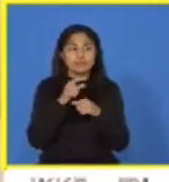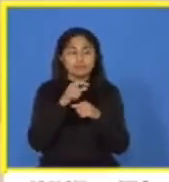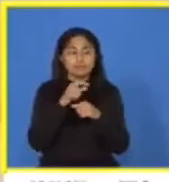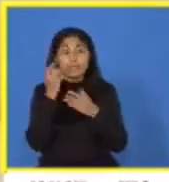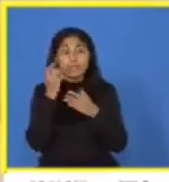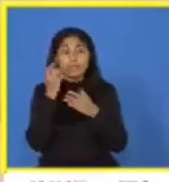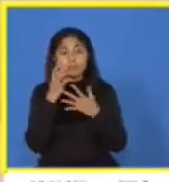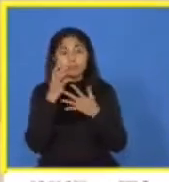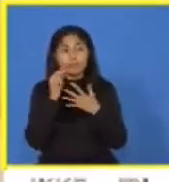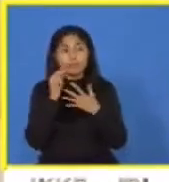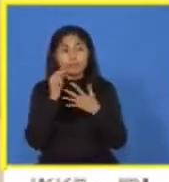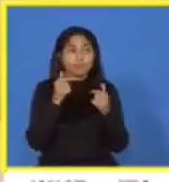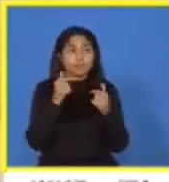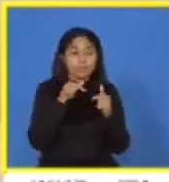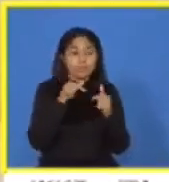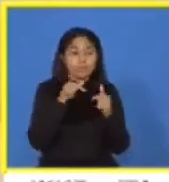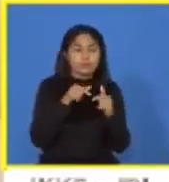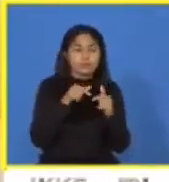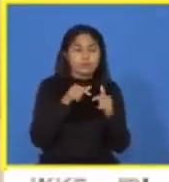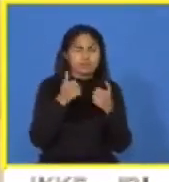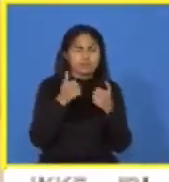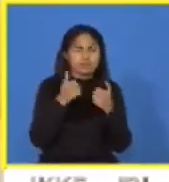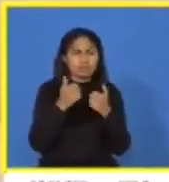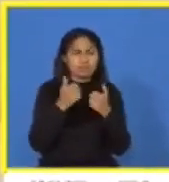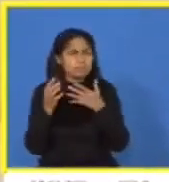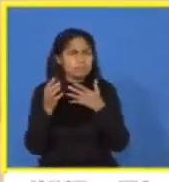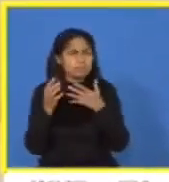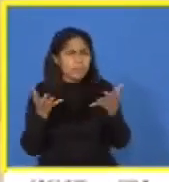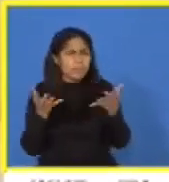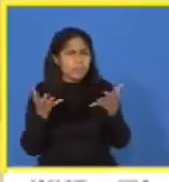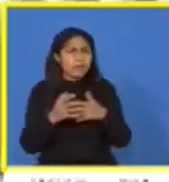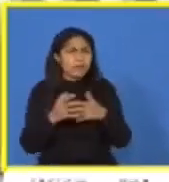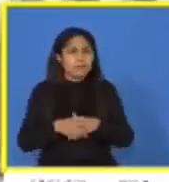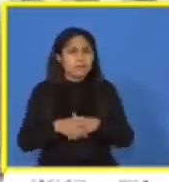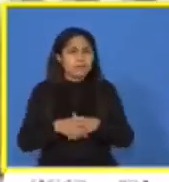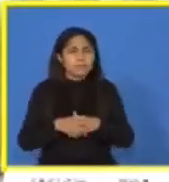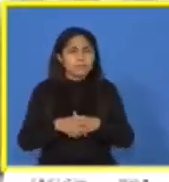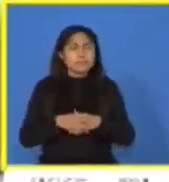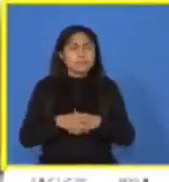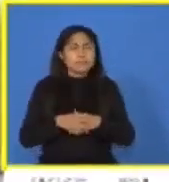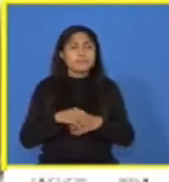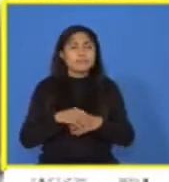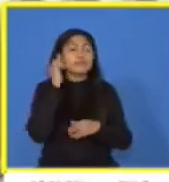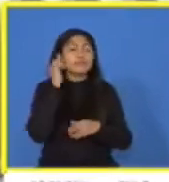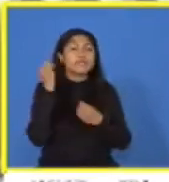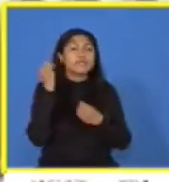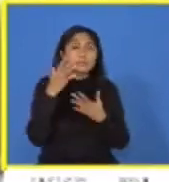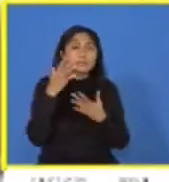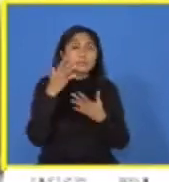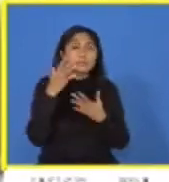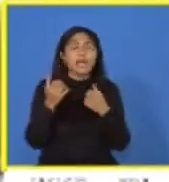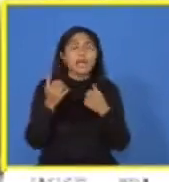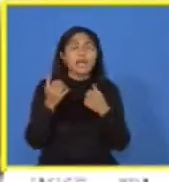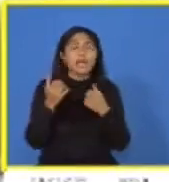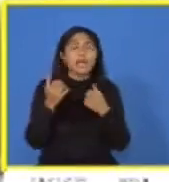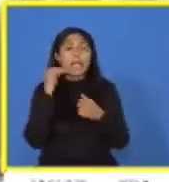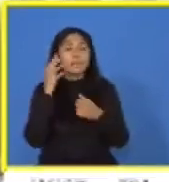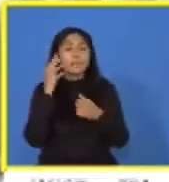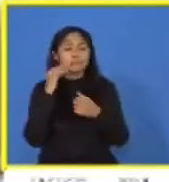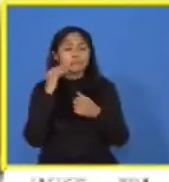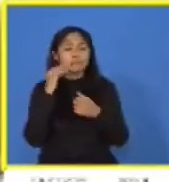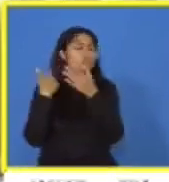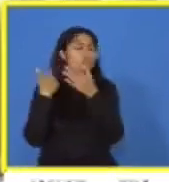maupun berat ini dibebankan biaya atau seperti apa sih, Bu? Ya. Seperti yang sudah kita alami sebelumnya,